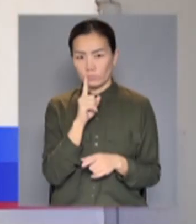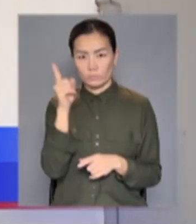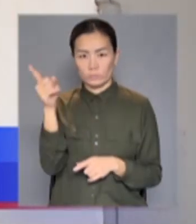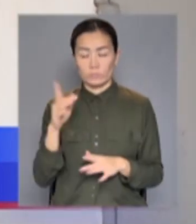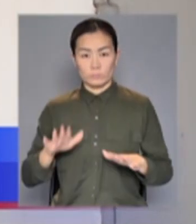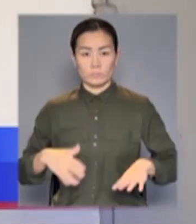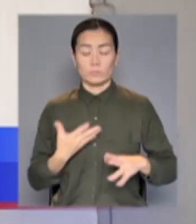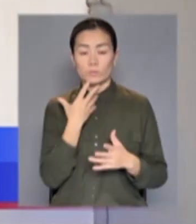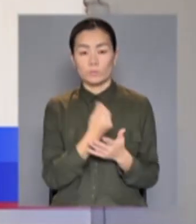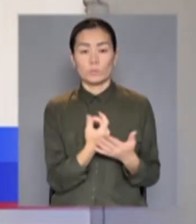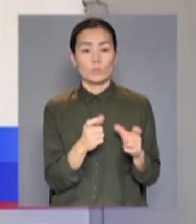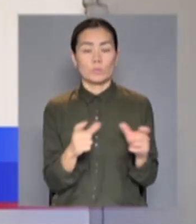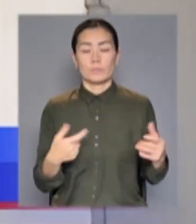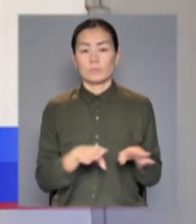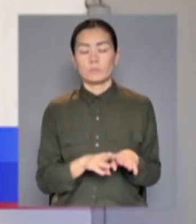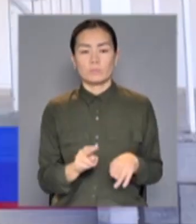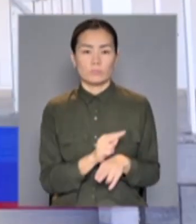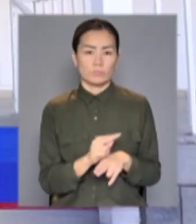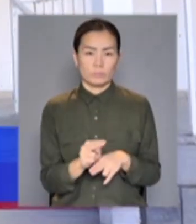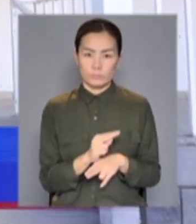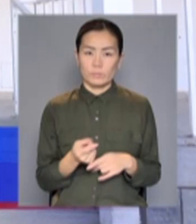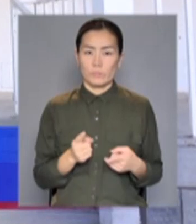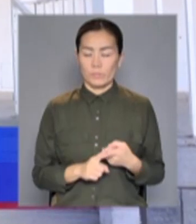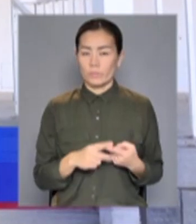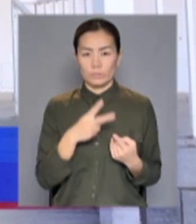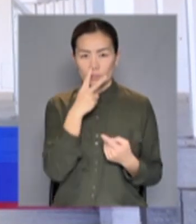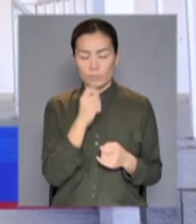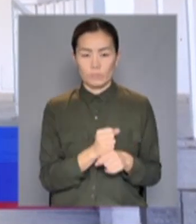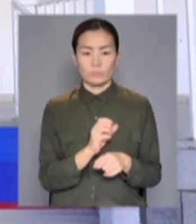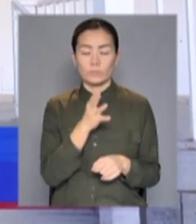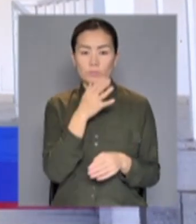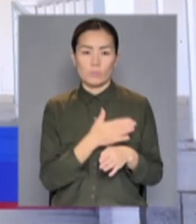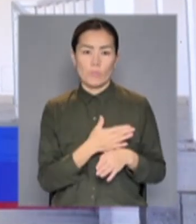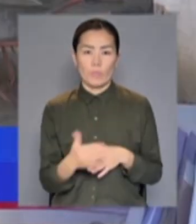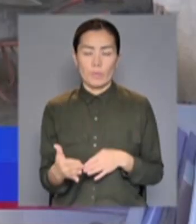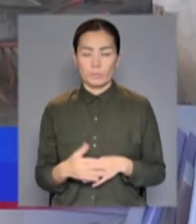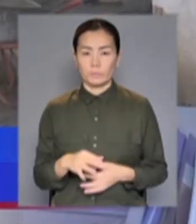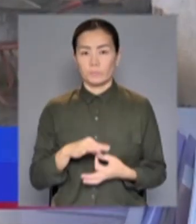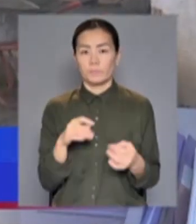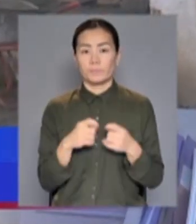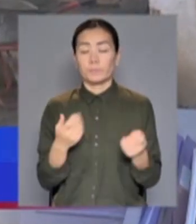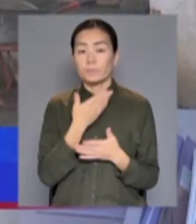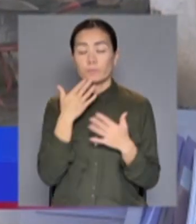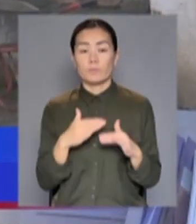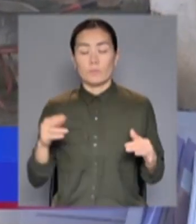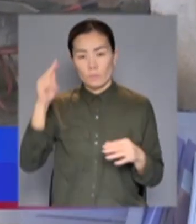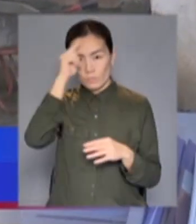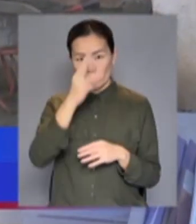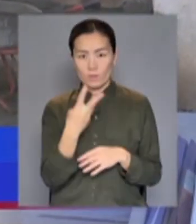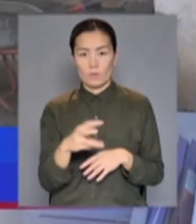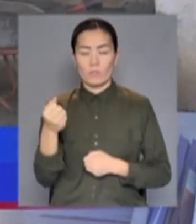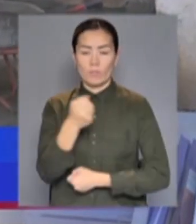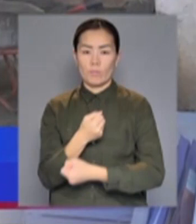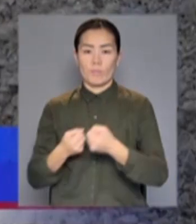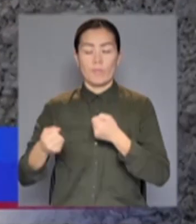знани потому что закрытое на ремонт образовательного учреждения не было сдано в эксплуатацию вовремя из-за этого дети учатся в третьей